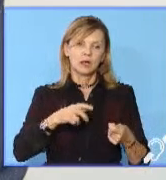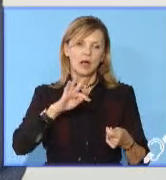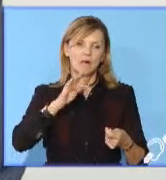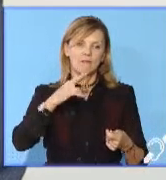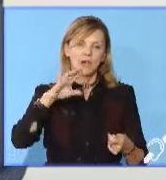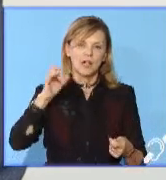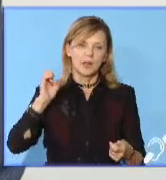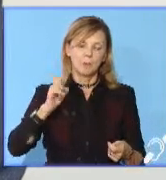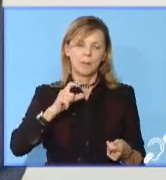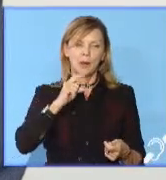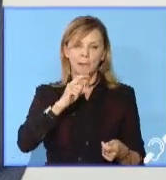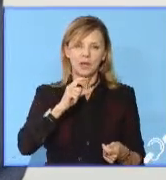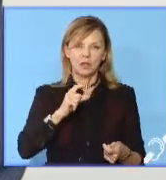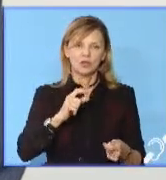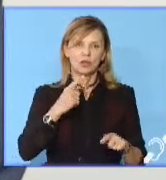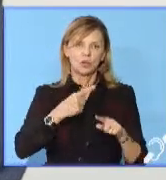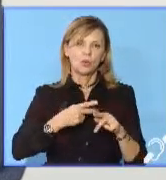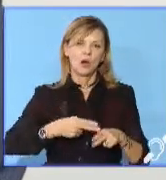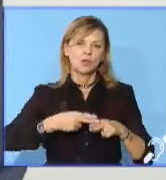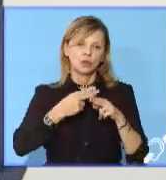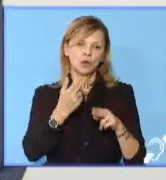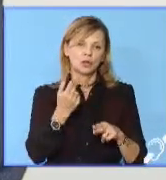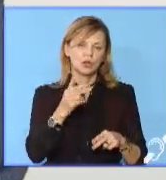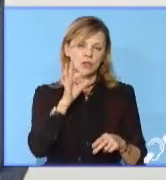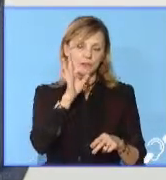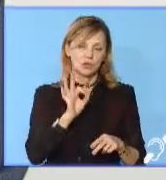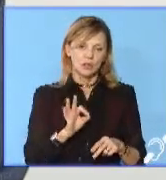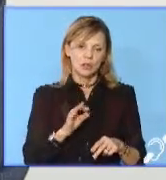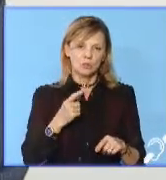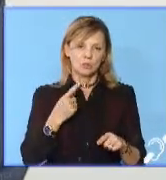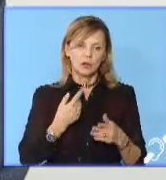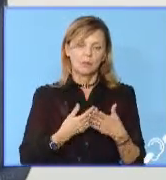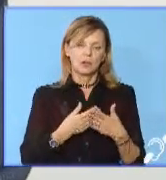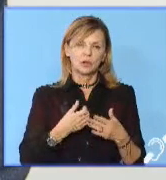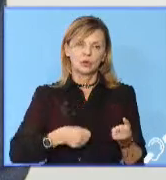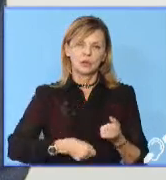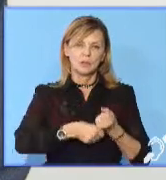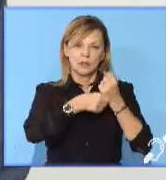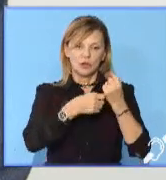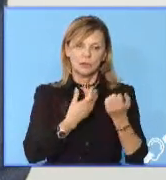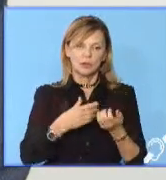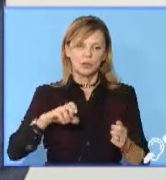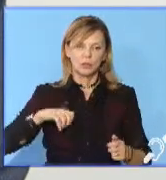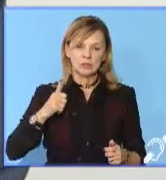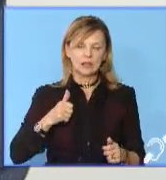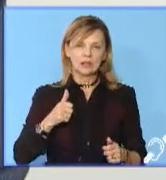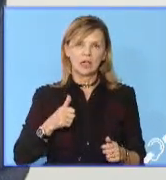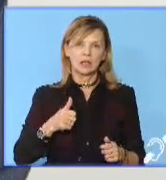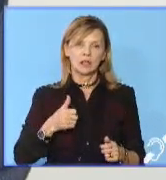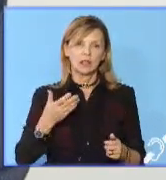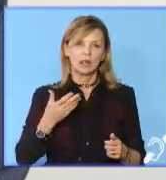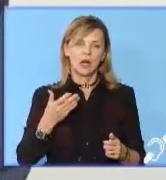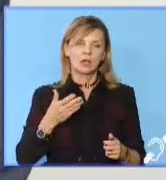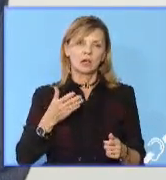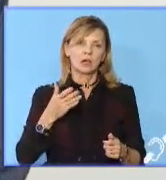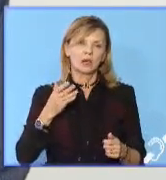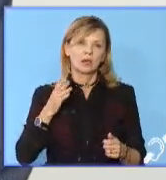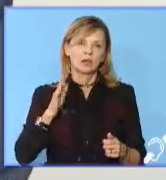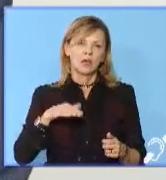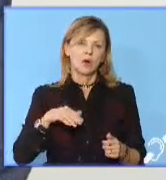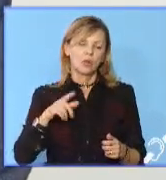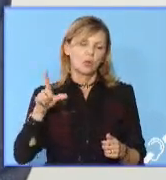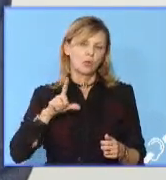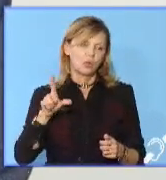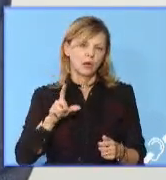de cofinanțare de 15%, de asemenea sprijin pentru instalarea tinerilor fermieri DR30, unde finanțarea este